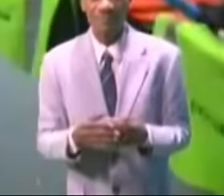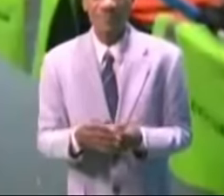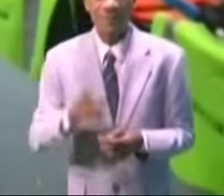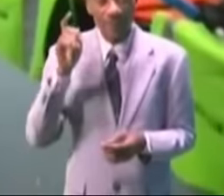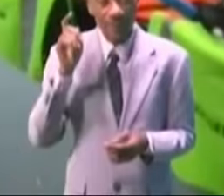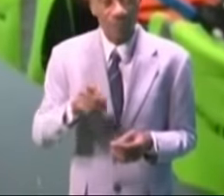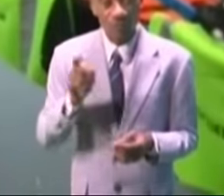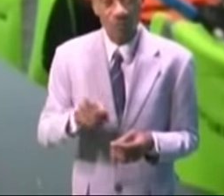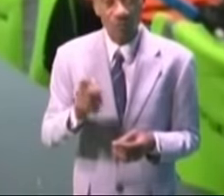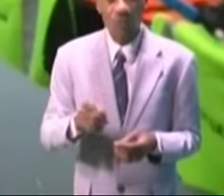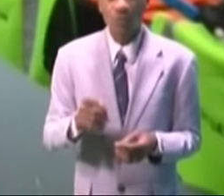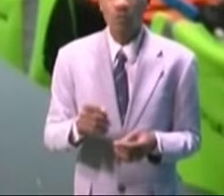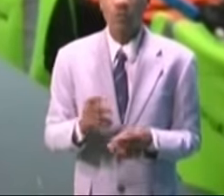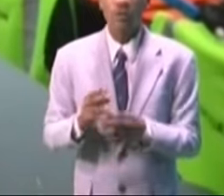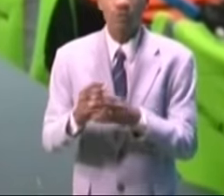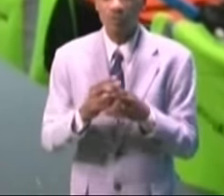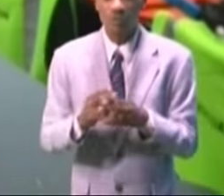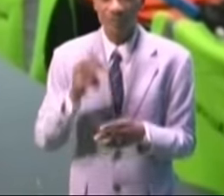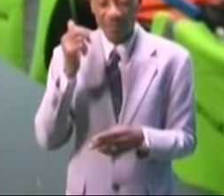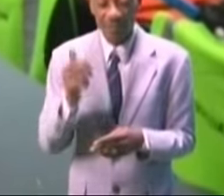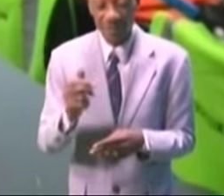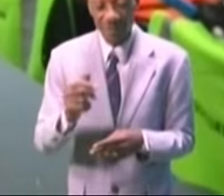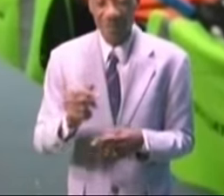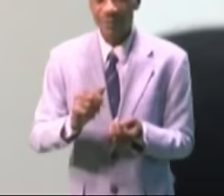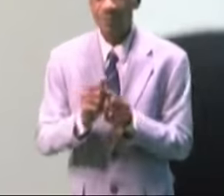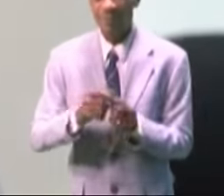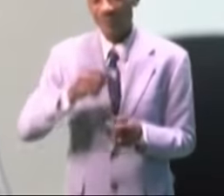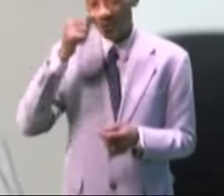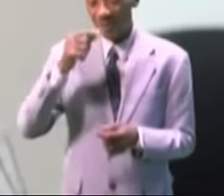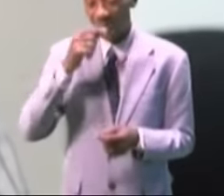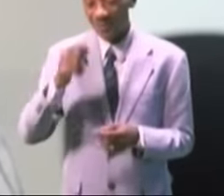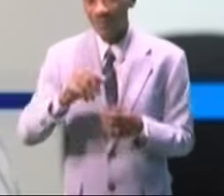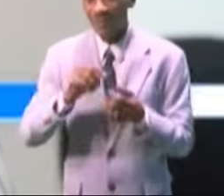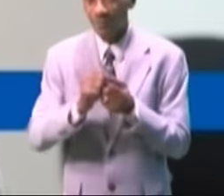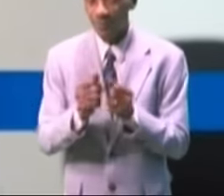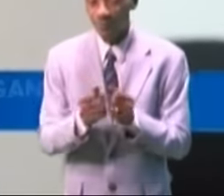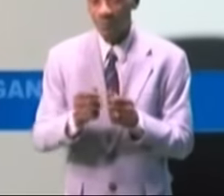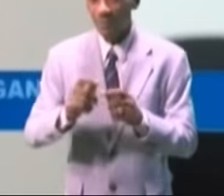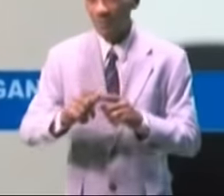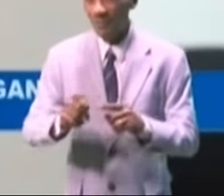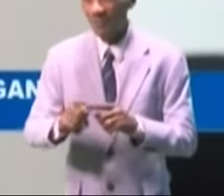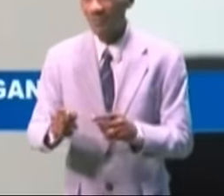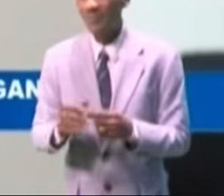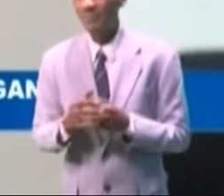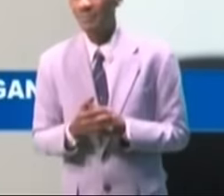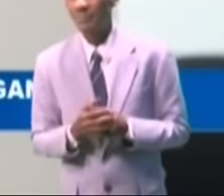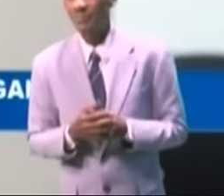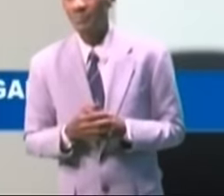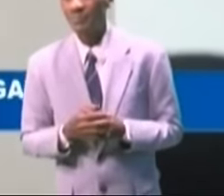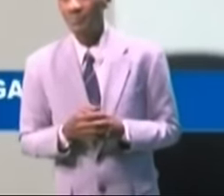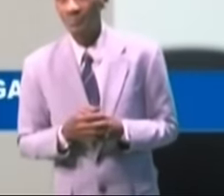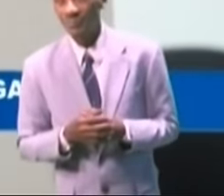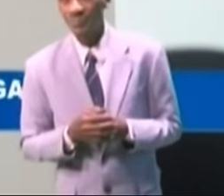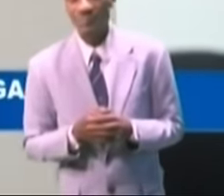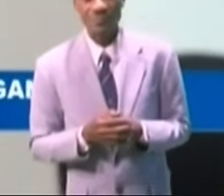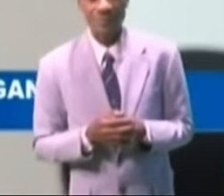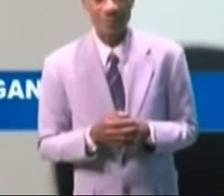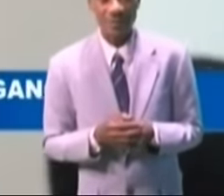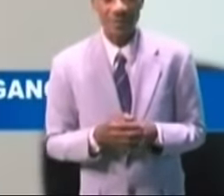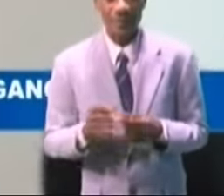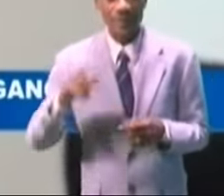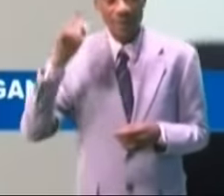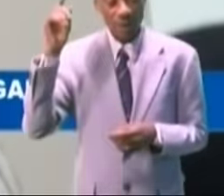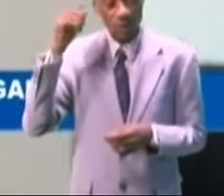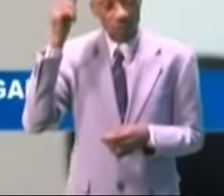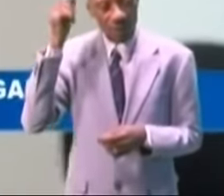dangerosité du gaz et autres substances flammables. Si vous utilisez du gaz pour la cuisine, éloignez le gaz